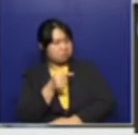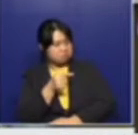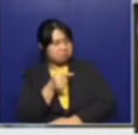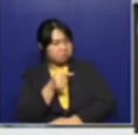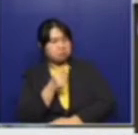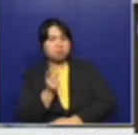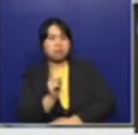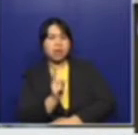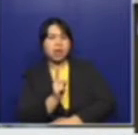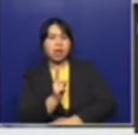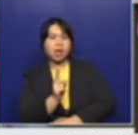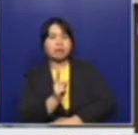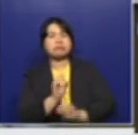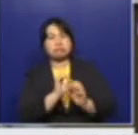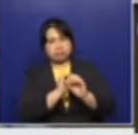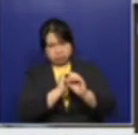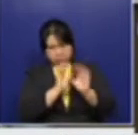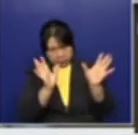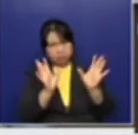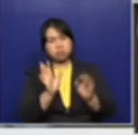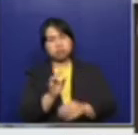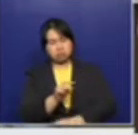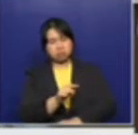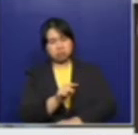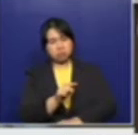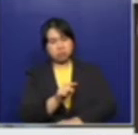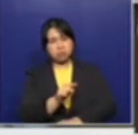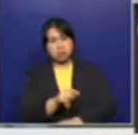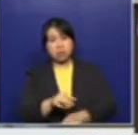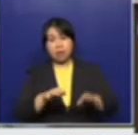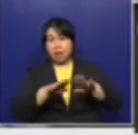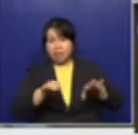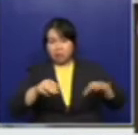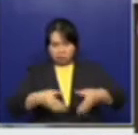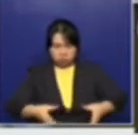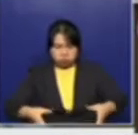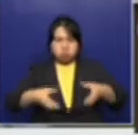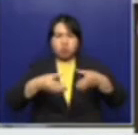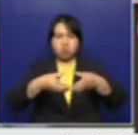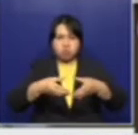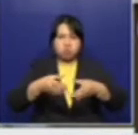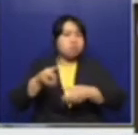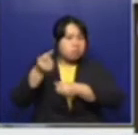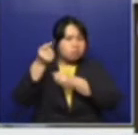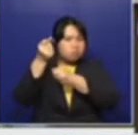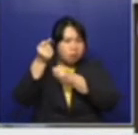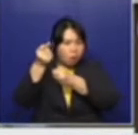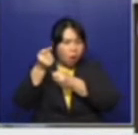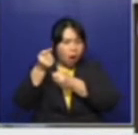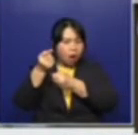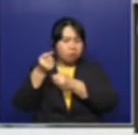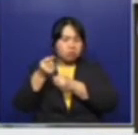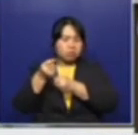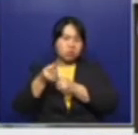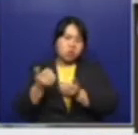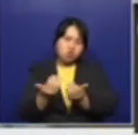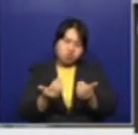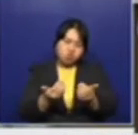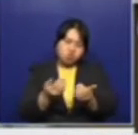เป็นข้อบ่งชัดว่าการลุกขึ้นของเยาวชนนิสิตนักศึกษาแล้วก็ลูกหลานนักเรีย